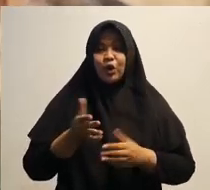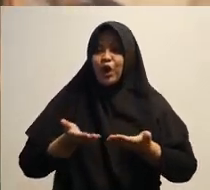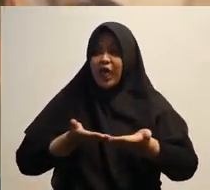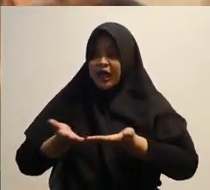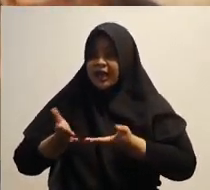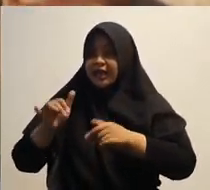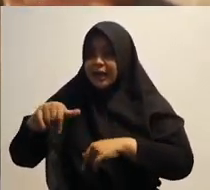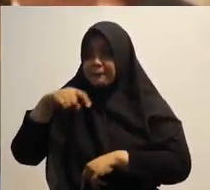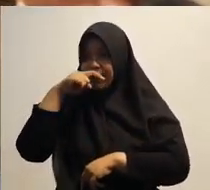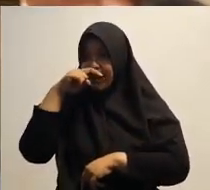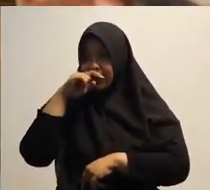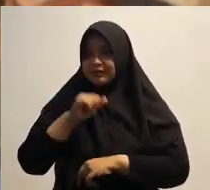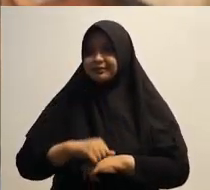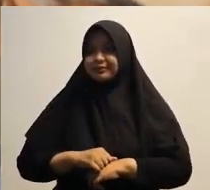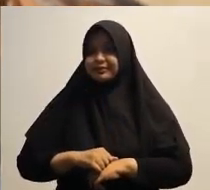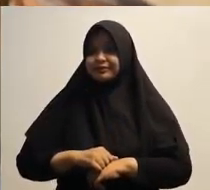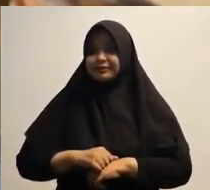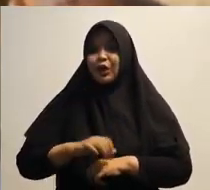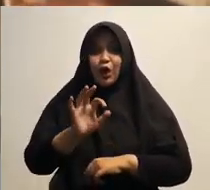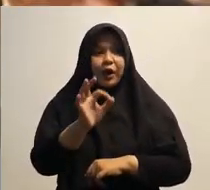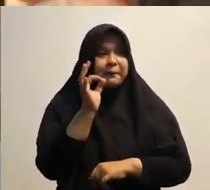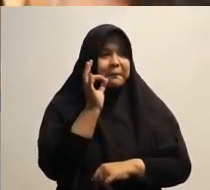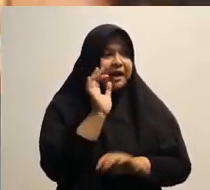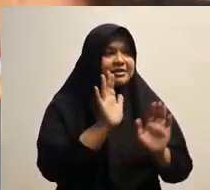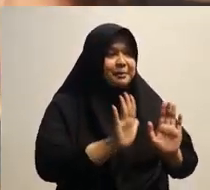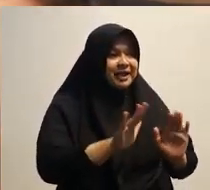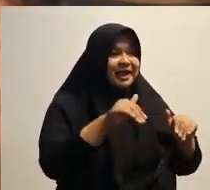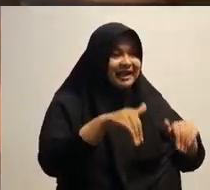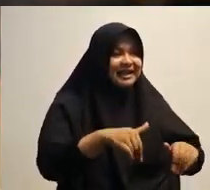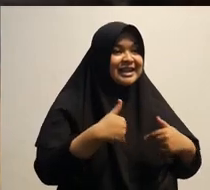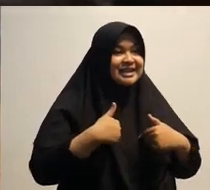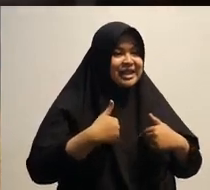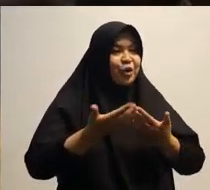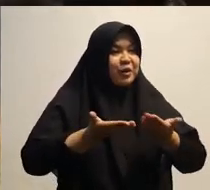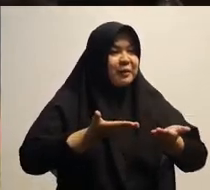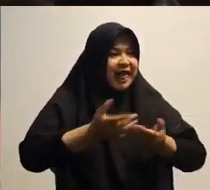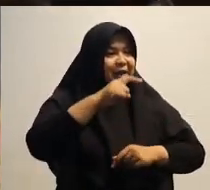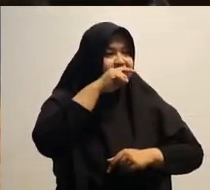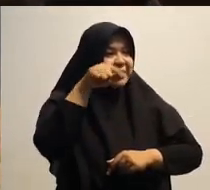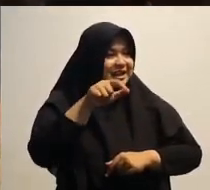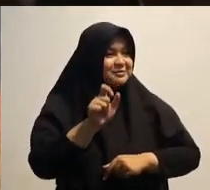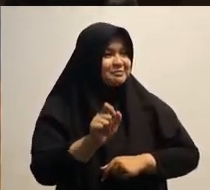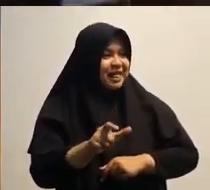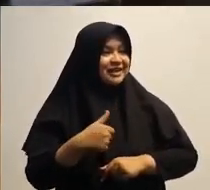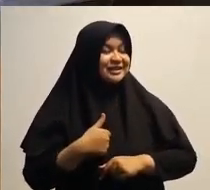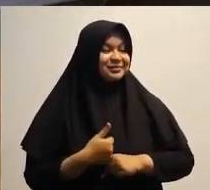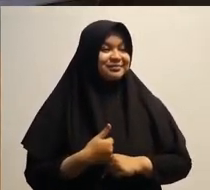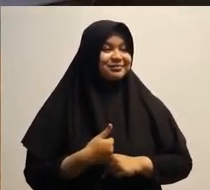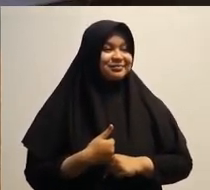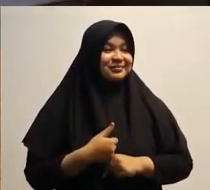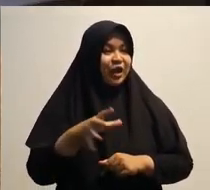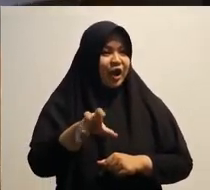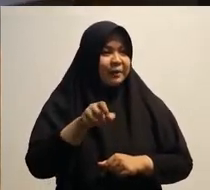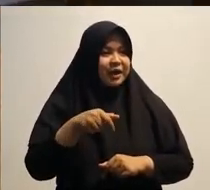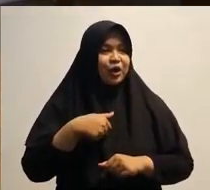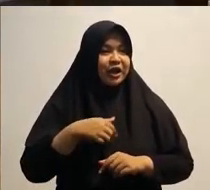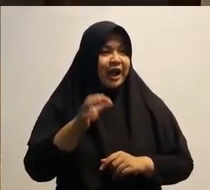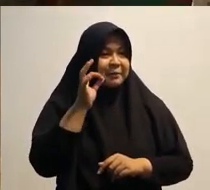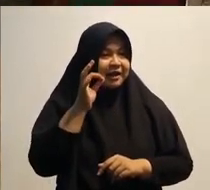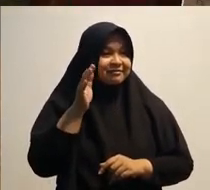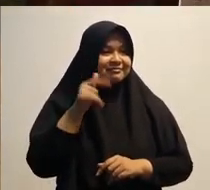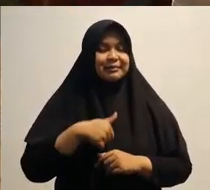Oh. Oh, ya. Sedang layanan ya, Pak. Langgan Bu ya, Pak ya. Oh, maaf sebentar nggih. Saya tak melayani Bapak ini dulu mau ambil sembako. Iya, Pak.